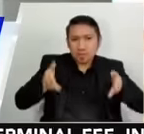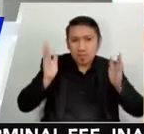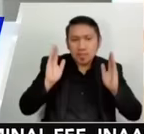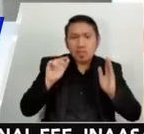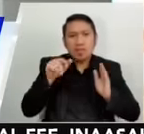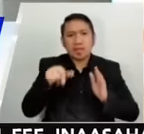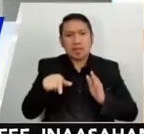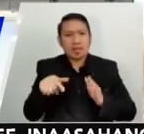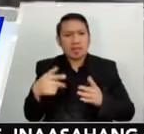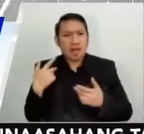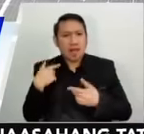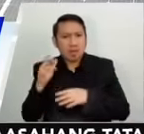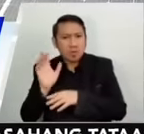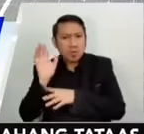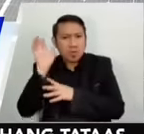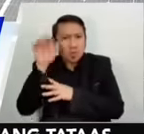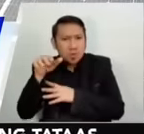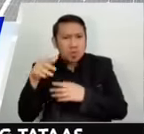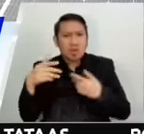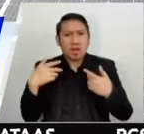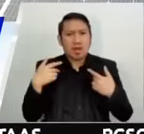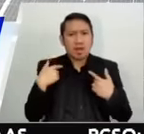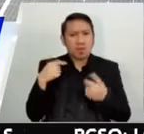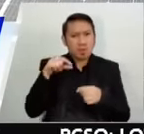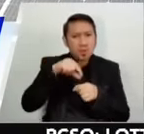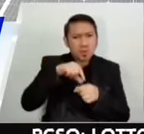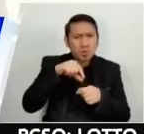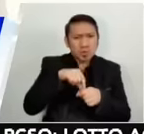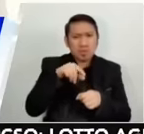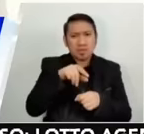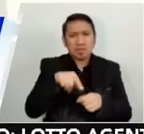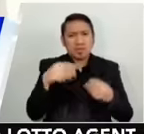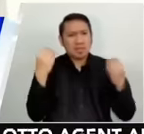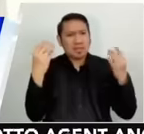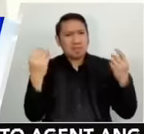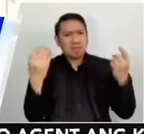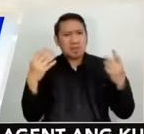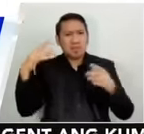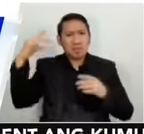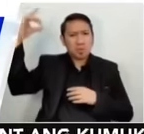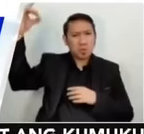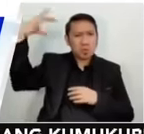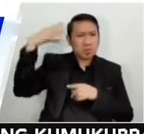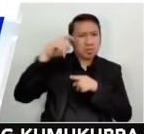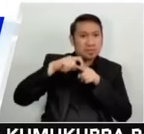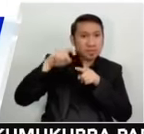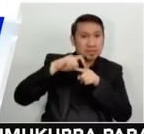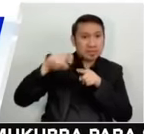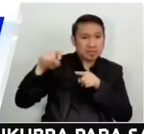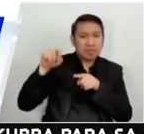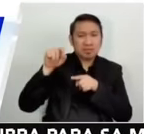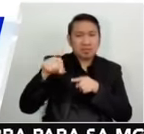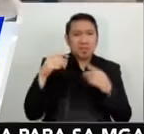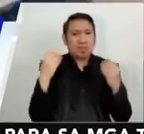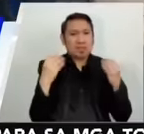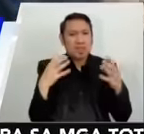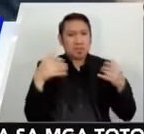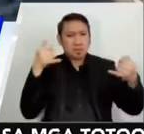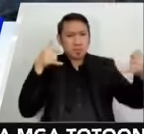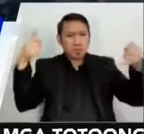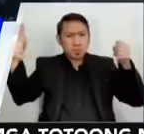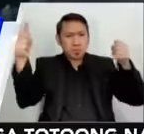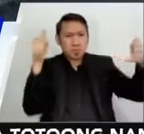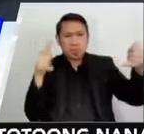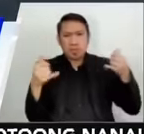Central grocery nagkalat rin ng solar panels mataas ang seguridad sa dami ng cctvs may